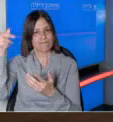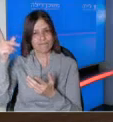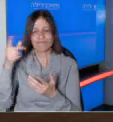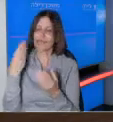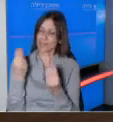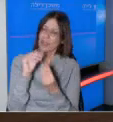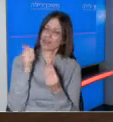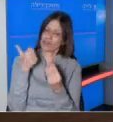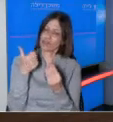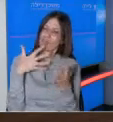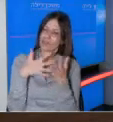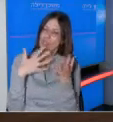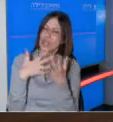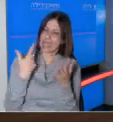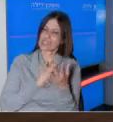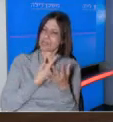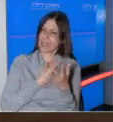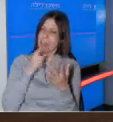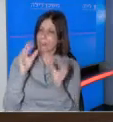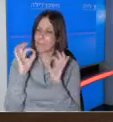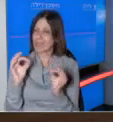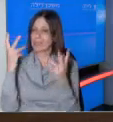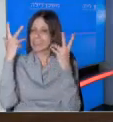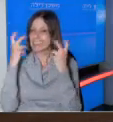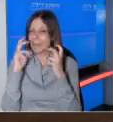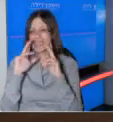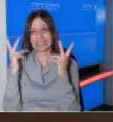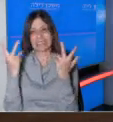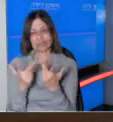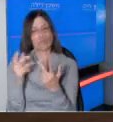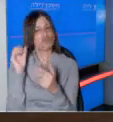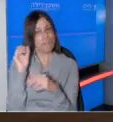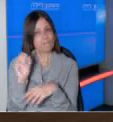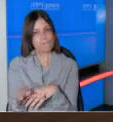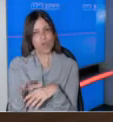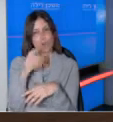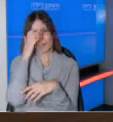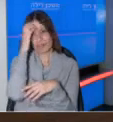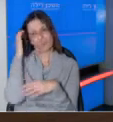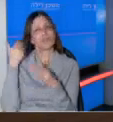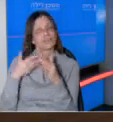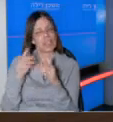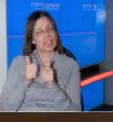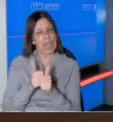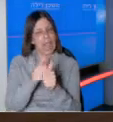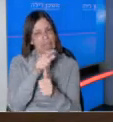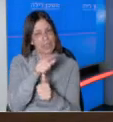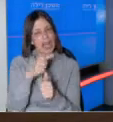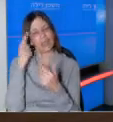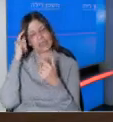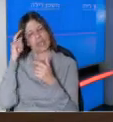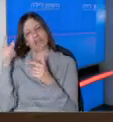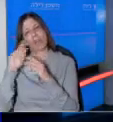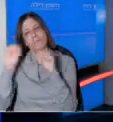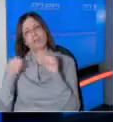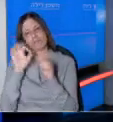עצמך את כל ראש הממשלה נפתלי בנט, אתה באמת מצפה מהציבור שיבוא וילך אחריך, אז תדאג שהמשפחה שלך לא